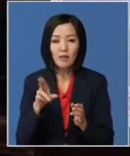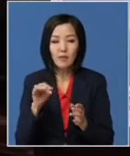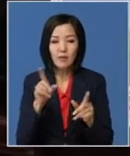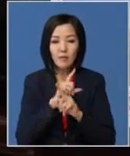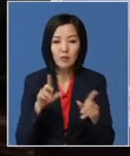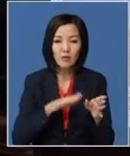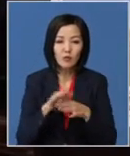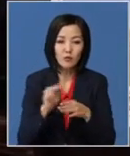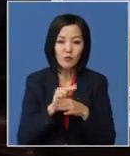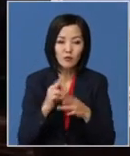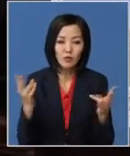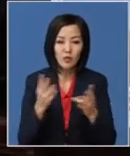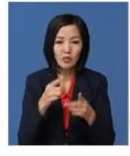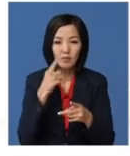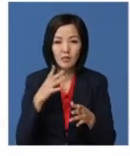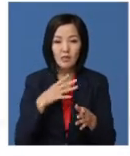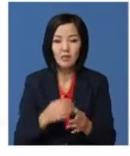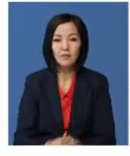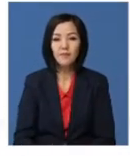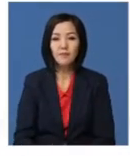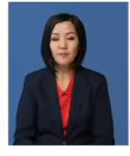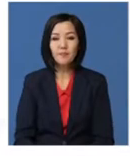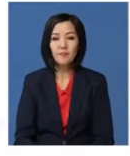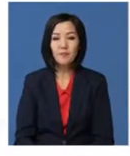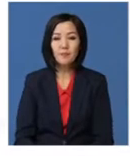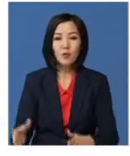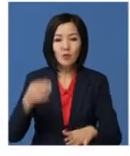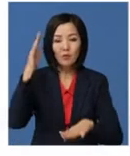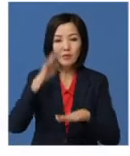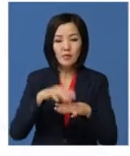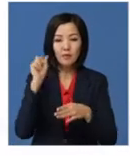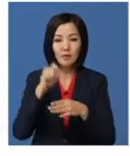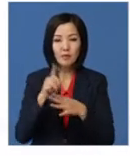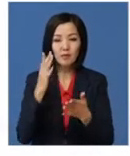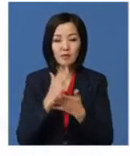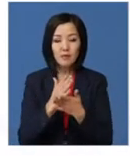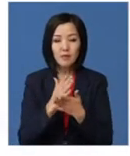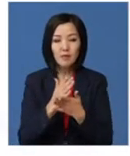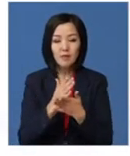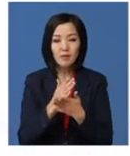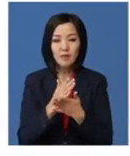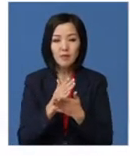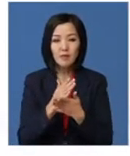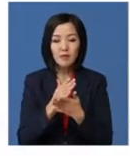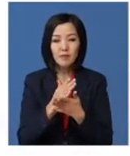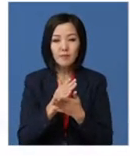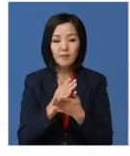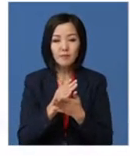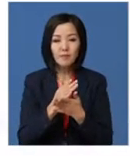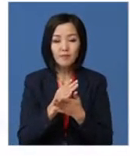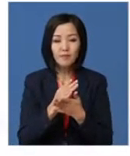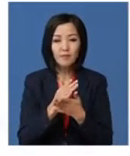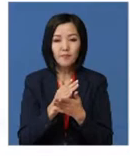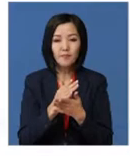мектептерге күрделі жөндеу қажеттігін айтты. Атырап өтетіп, облыс әкімінің тапсырмасы бар, плодовочной переработканы ұйымдастырыңдар деген